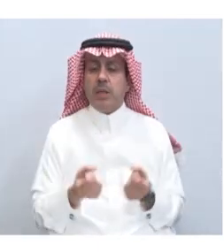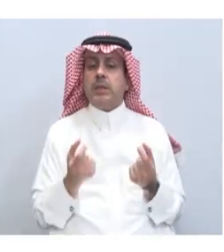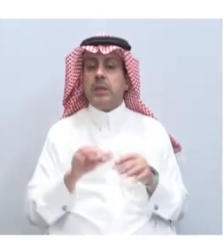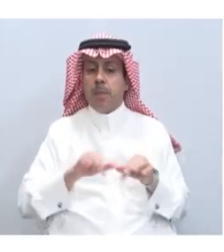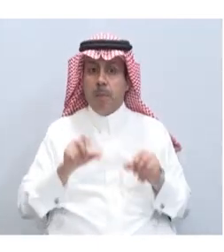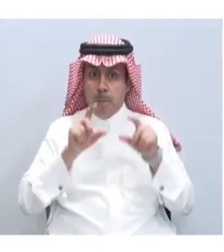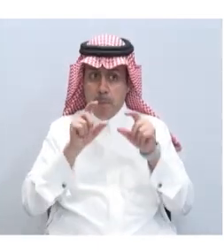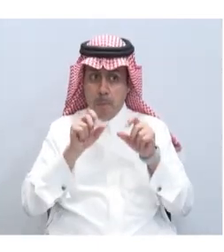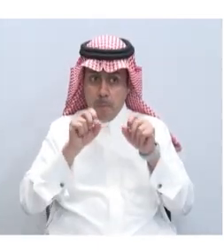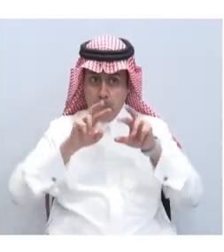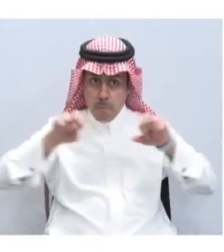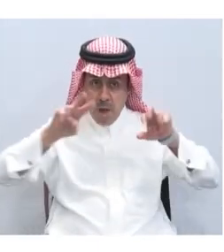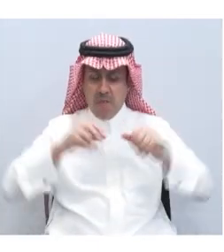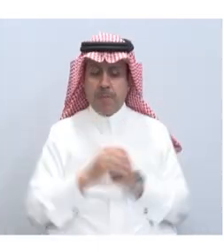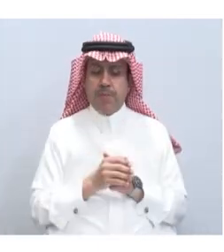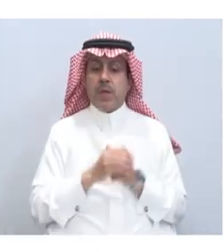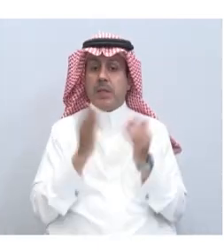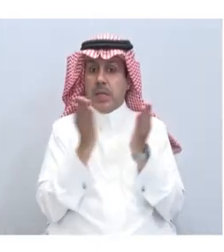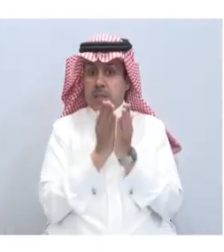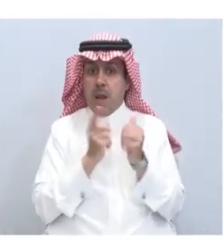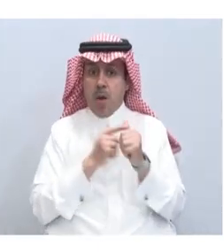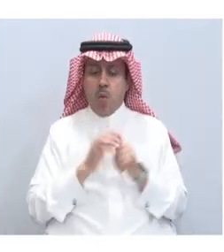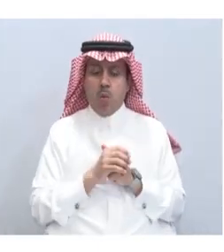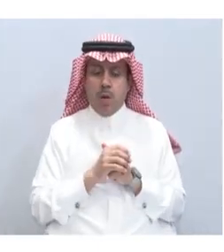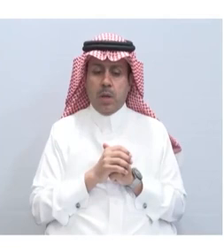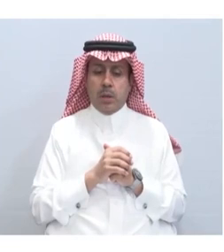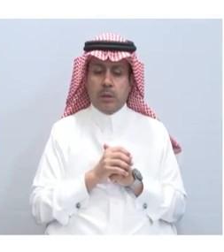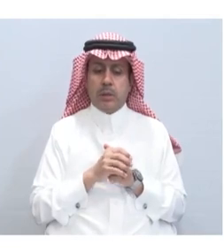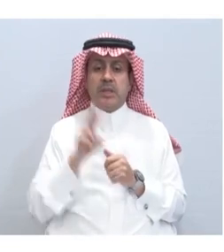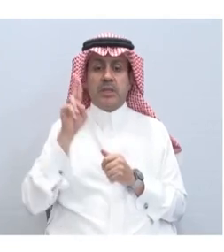بالدرس الاول الذي يتحدث عن تقنيه المعلومات